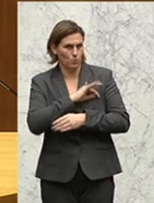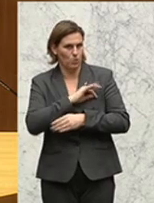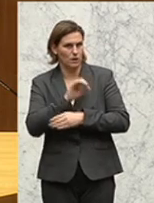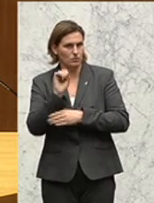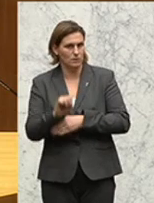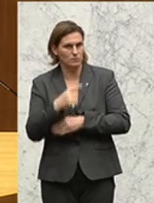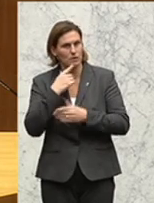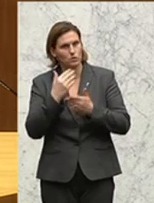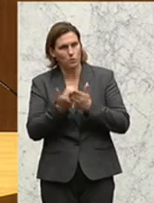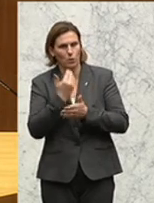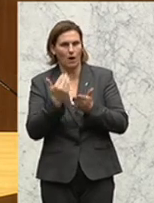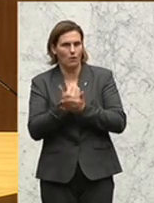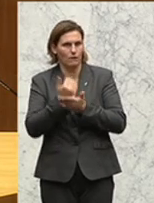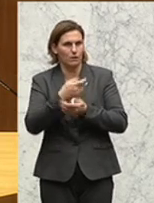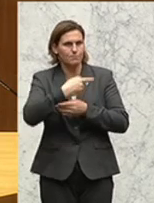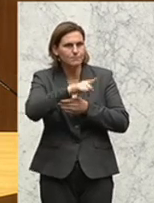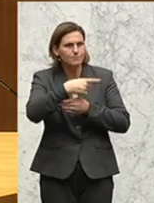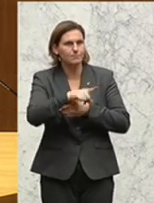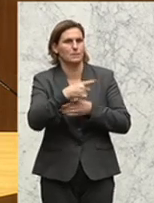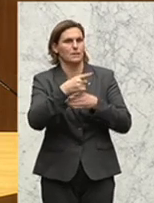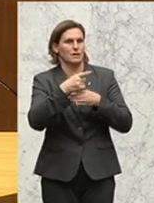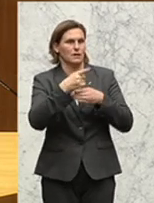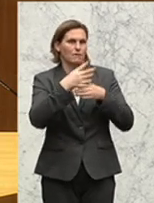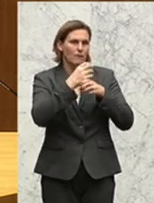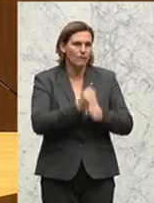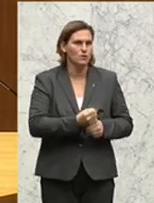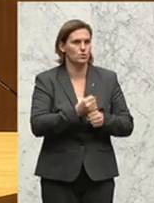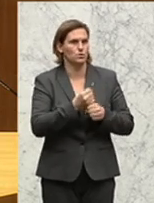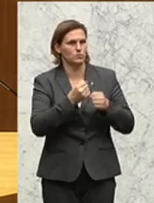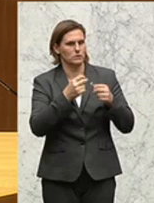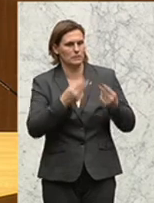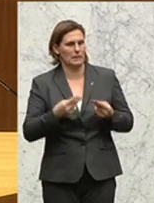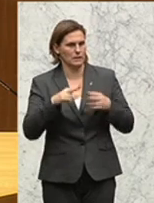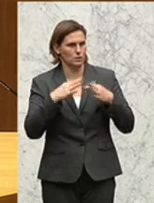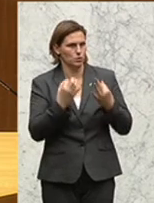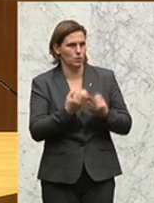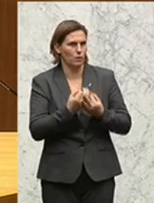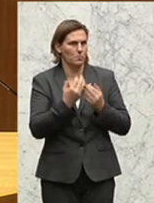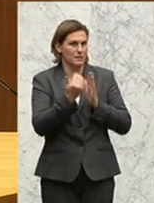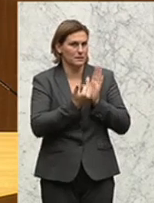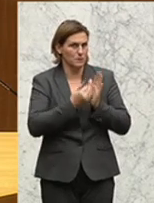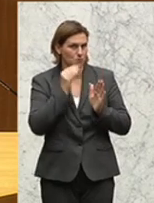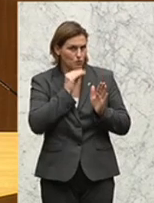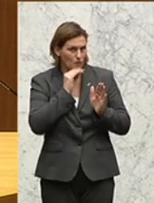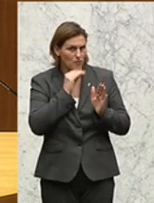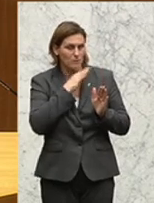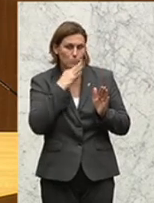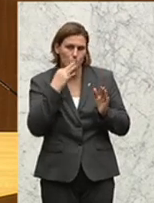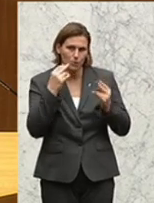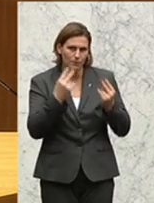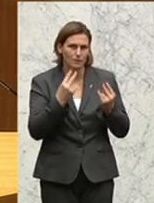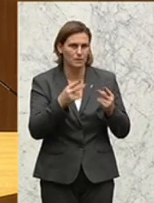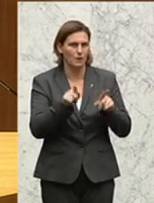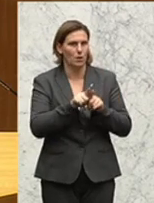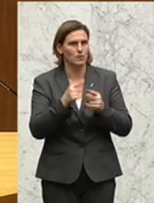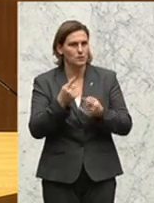diese neuen Aufgaben dem Verfassungsgerichtshof gegeben haben. Sei es die Gesetzesbeschwerde, die was unglaublich Wichtiges ist, sei es